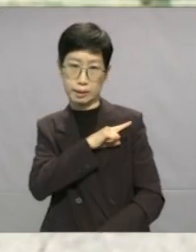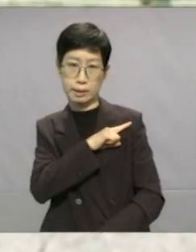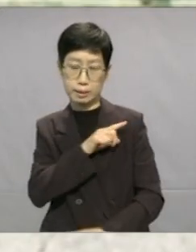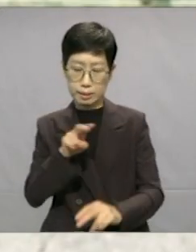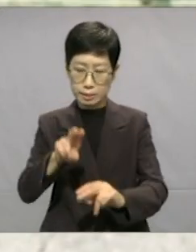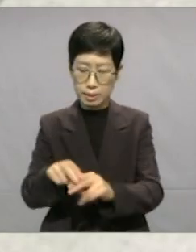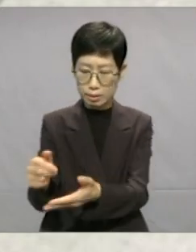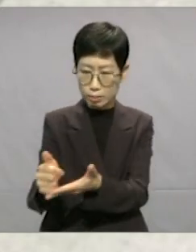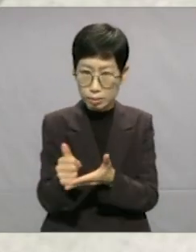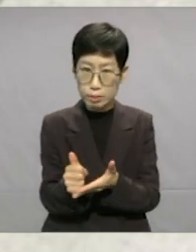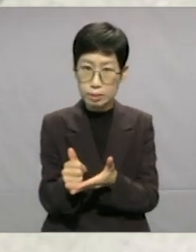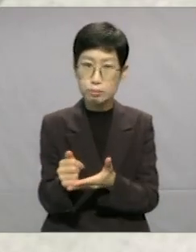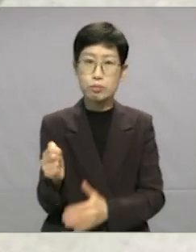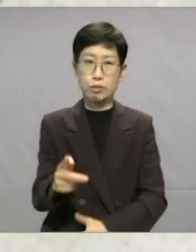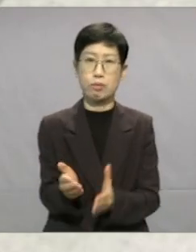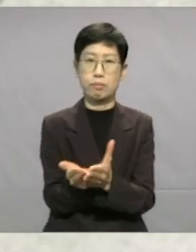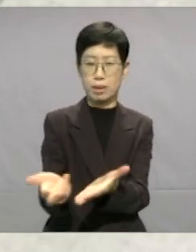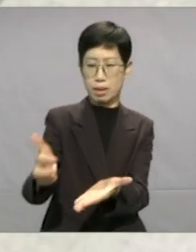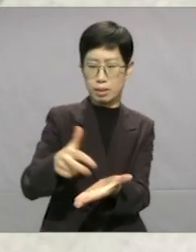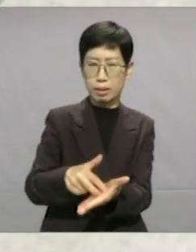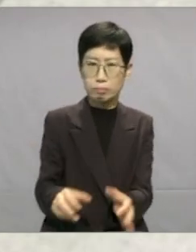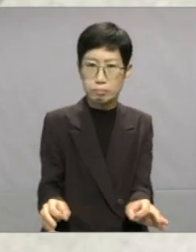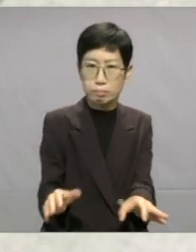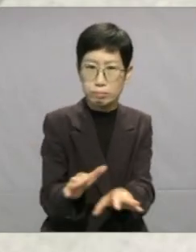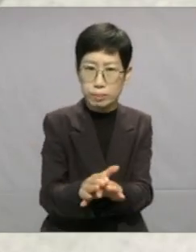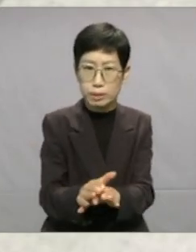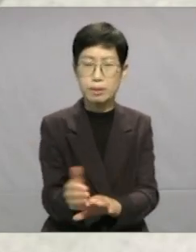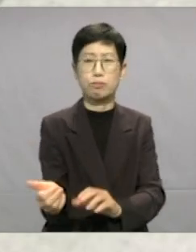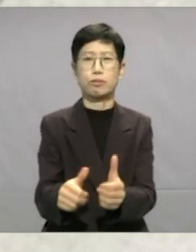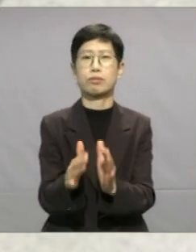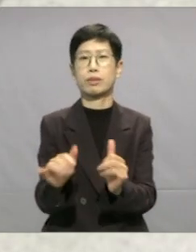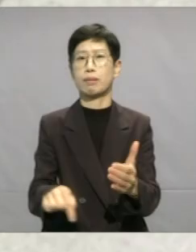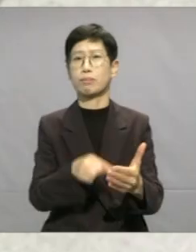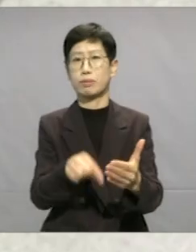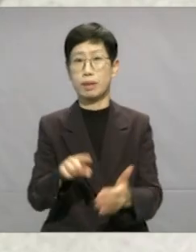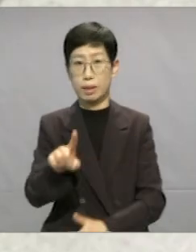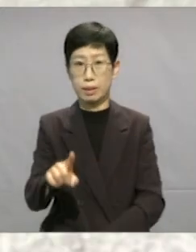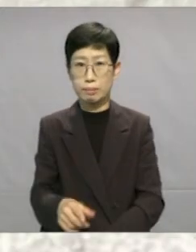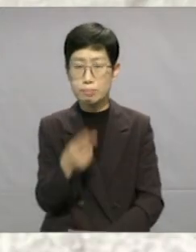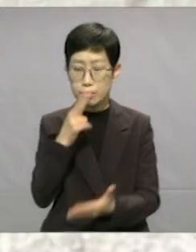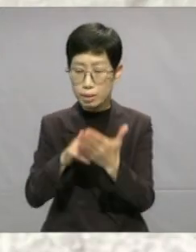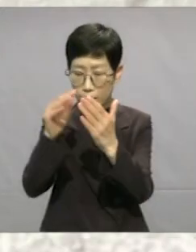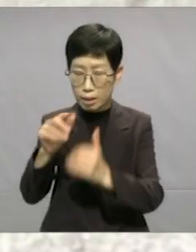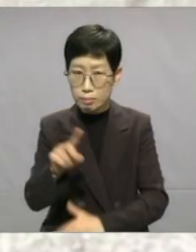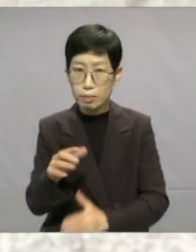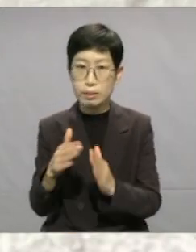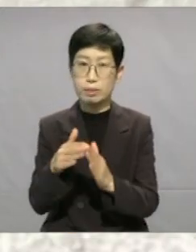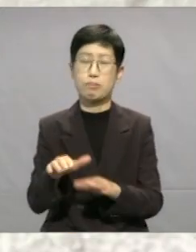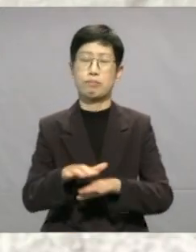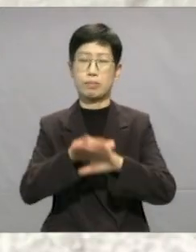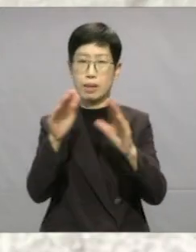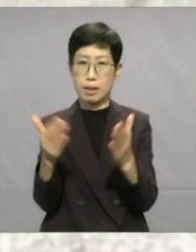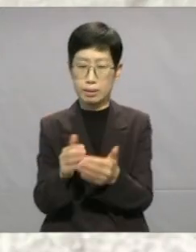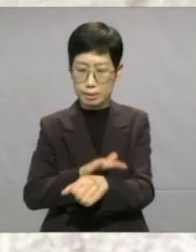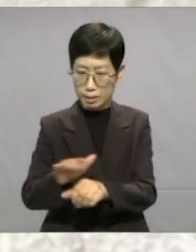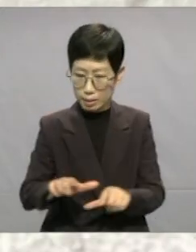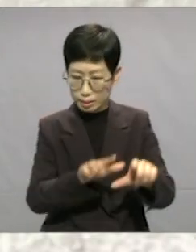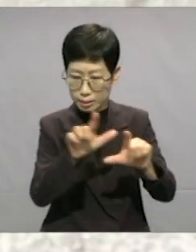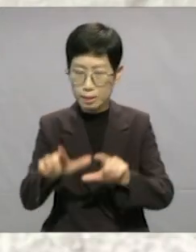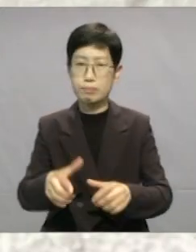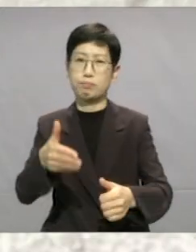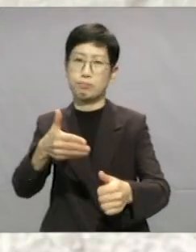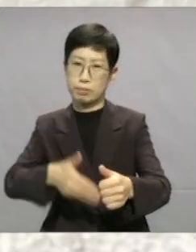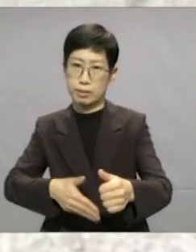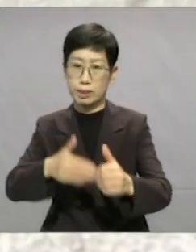함께 바다로 사라진 희생자 중한 명입니다. 편지 내용에서는 집에서 모두 잘 지내기를 바란다는 말을 확인할 수